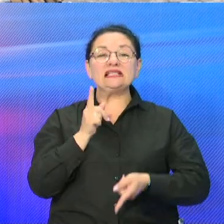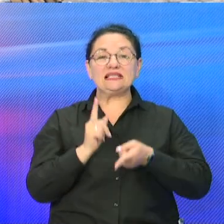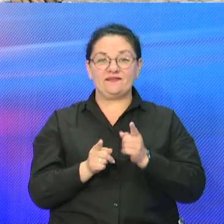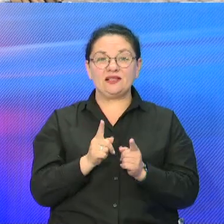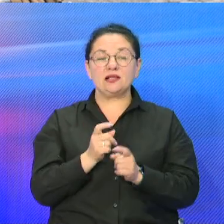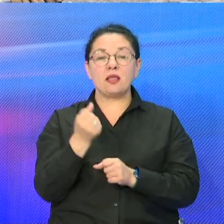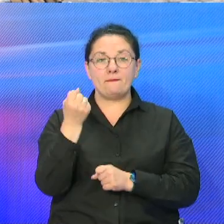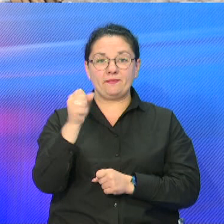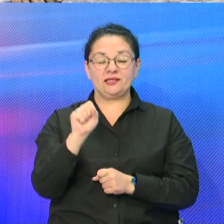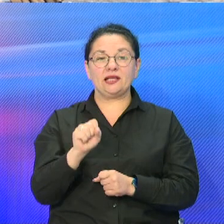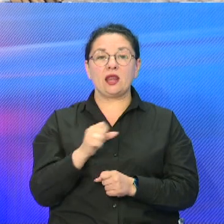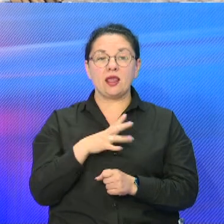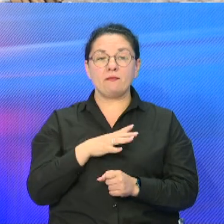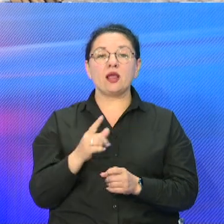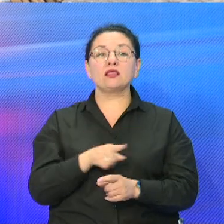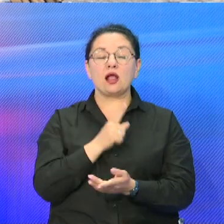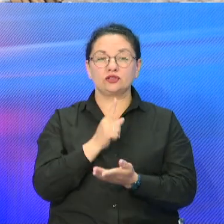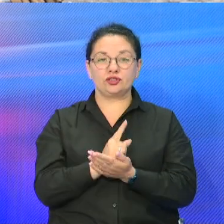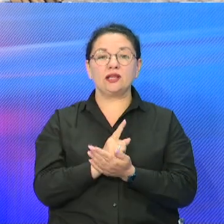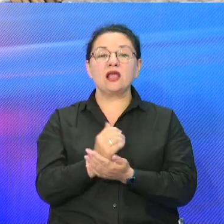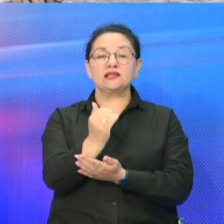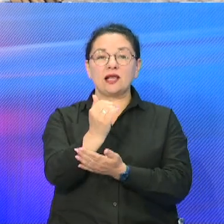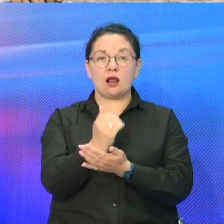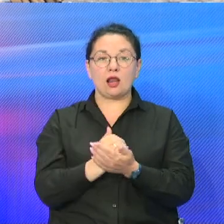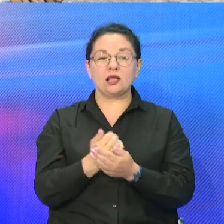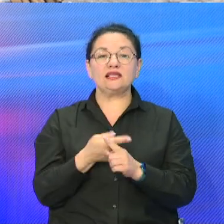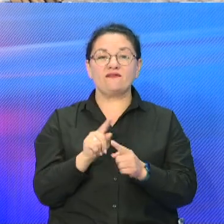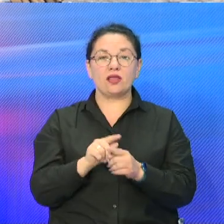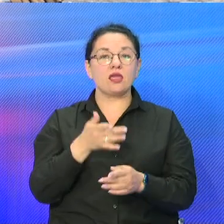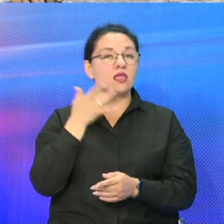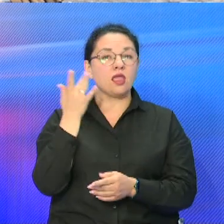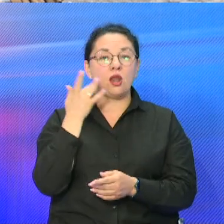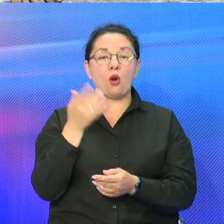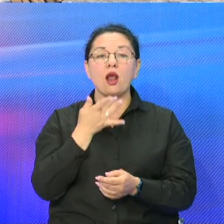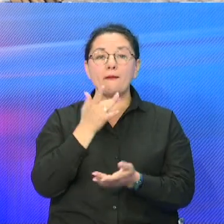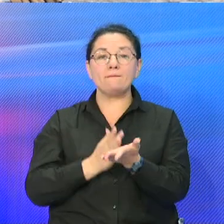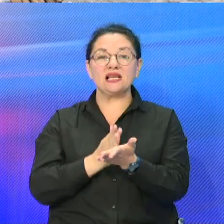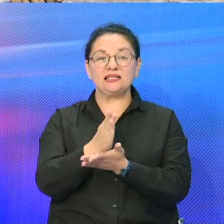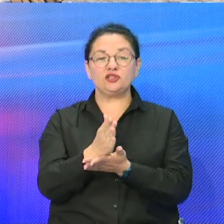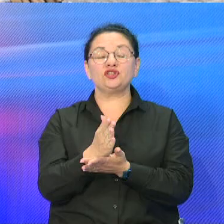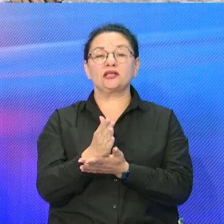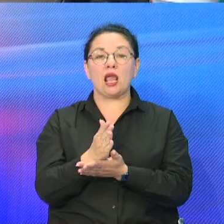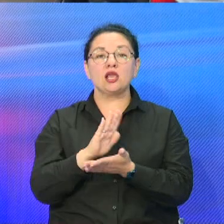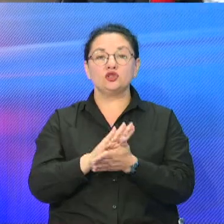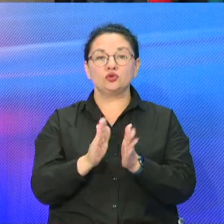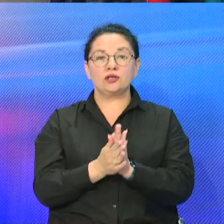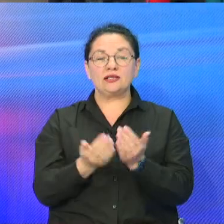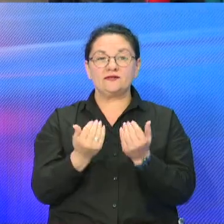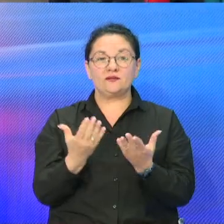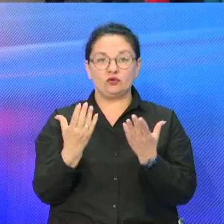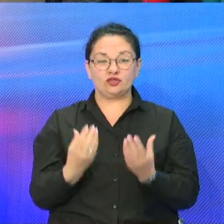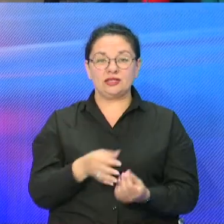страну и должны ее отстоять снова в этой нелегкой политической ситуации, которая сложилась на нашей планете. У